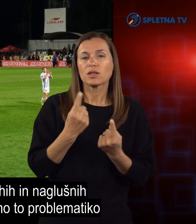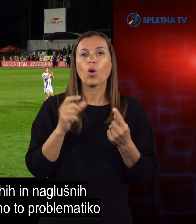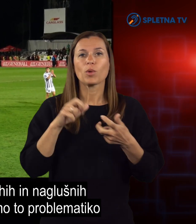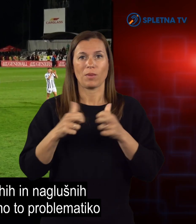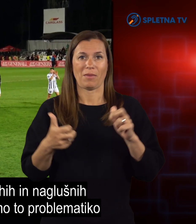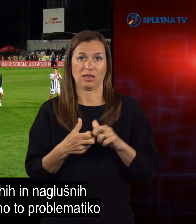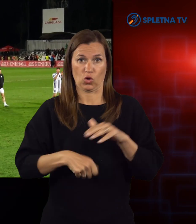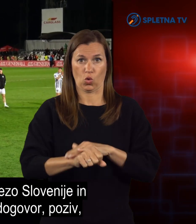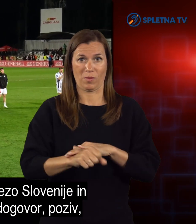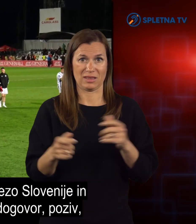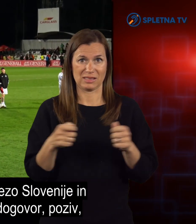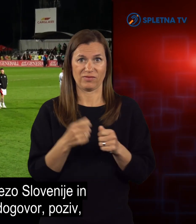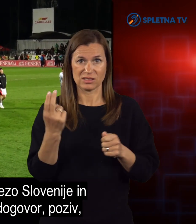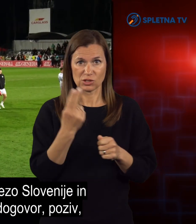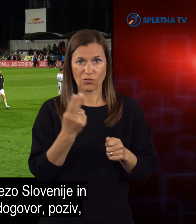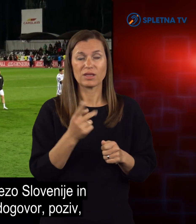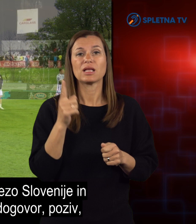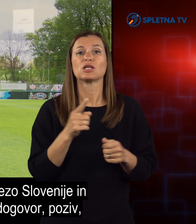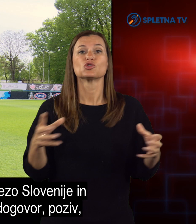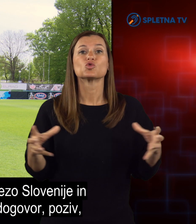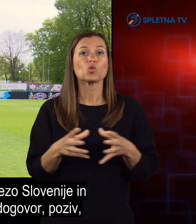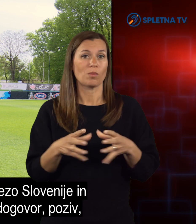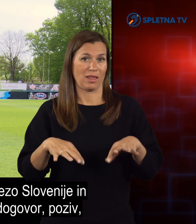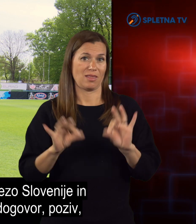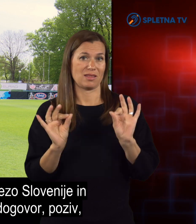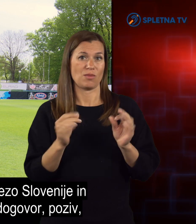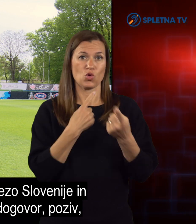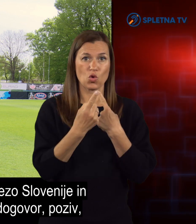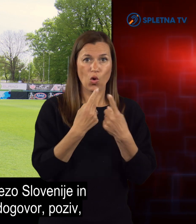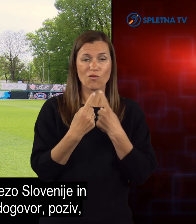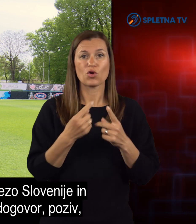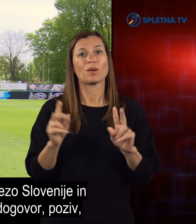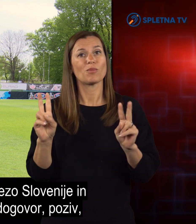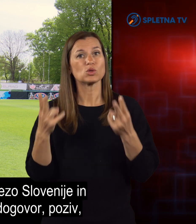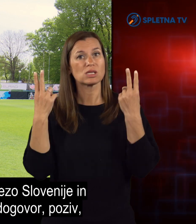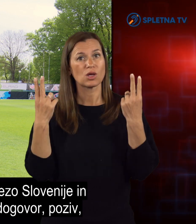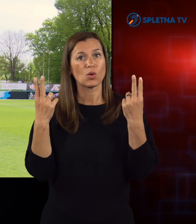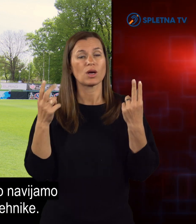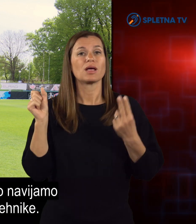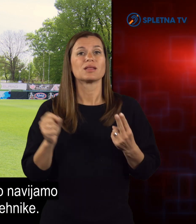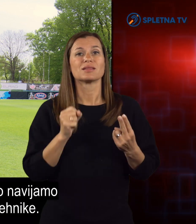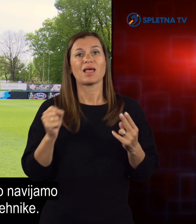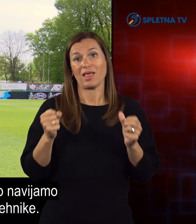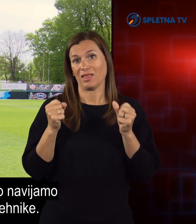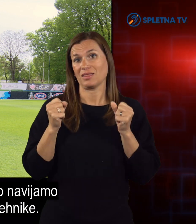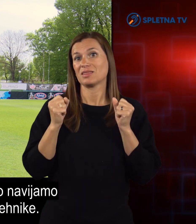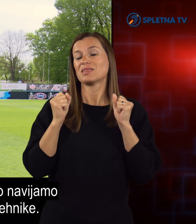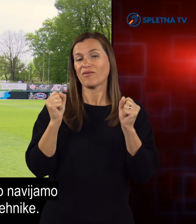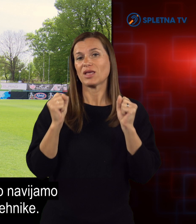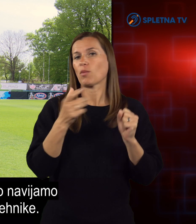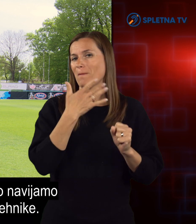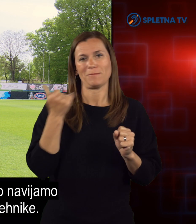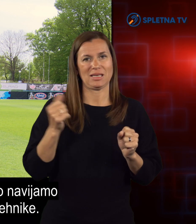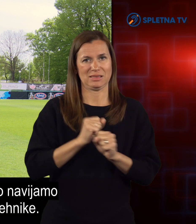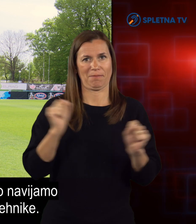problematiko Nogometni zvezi Slovenije in skupaj najdemo dogovor, poziv, da enostavno